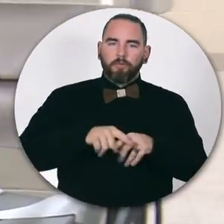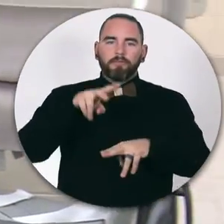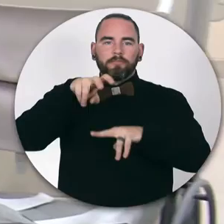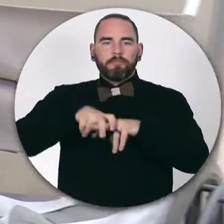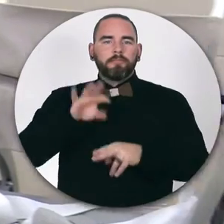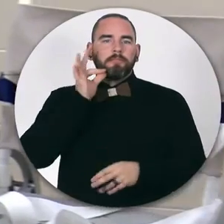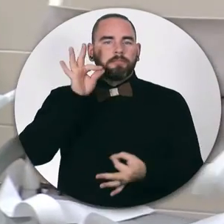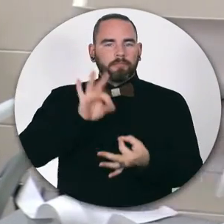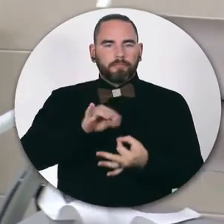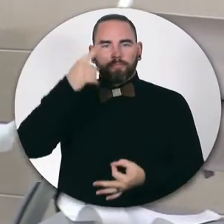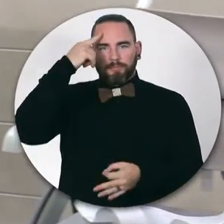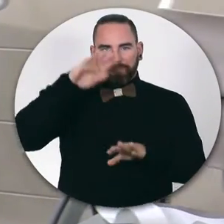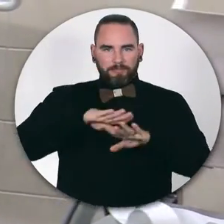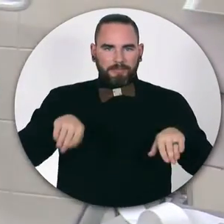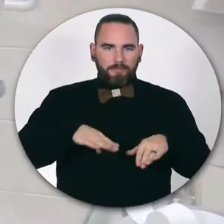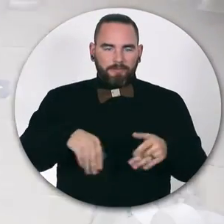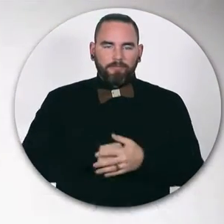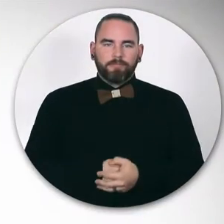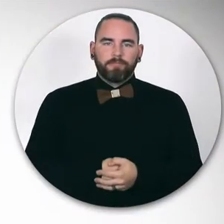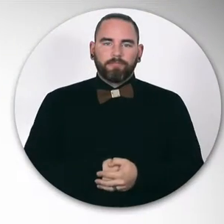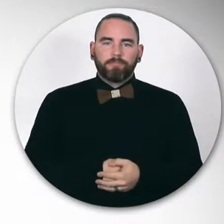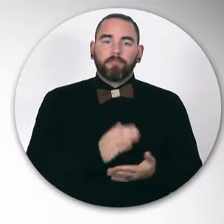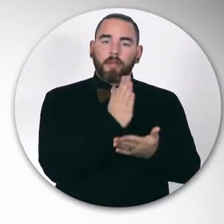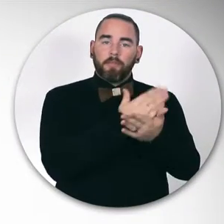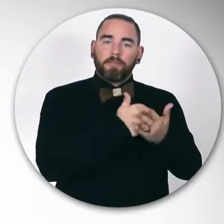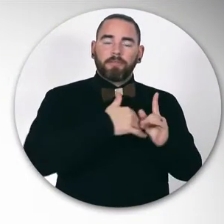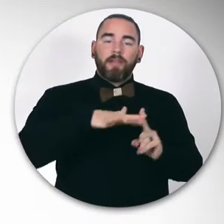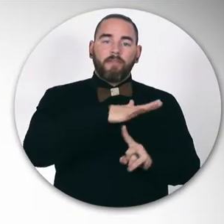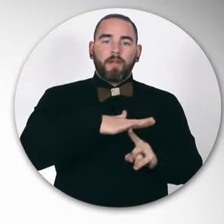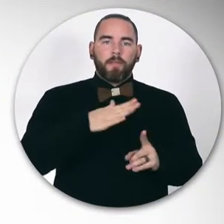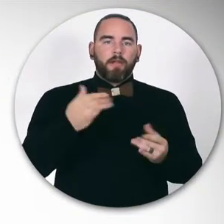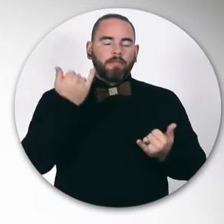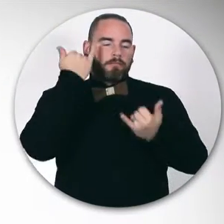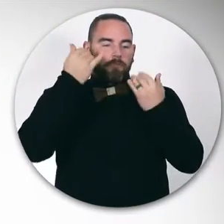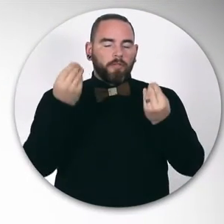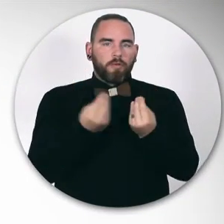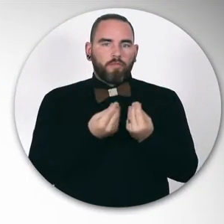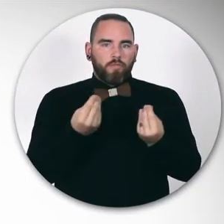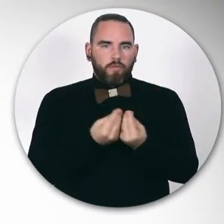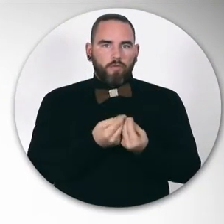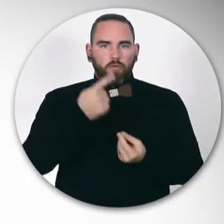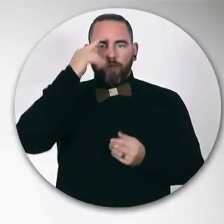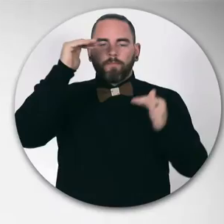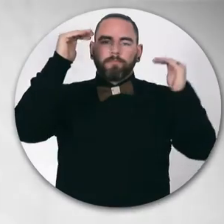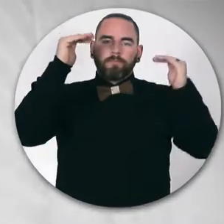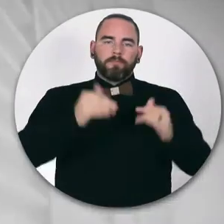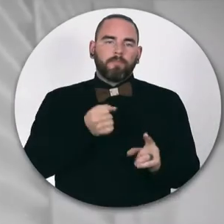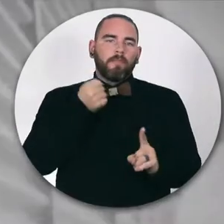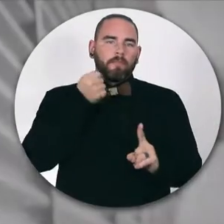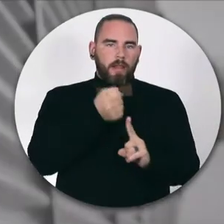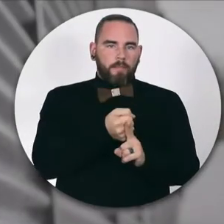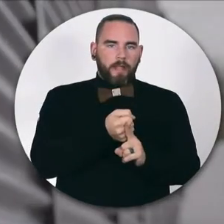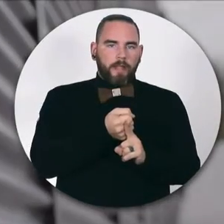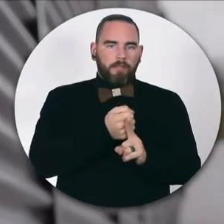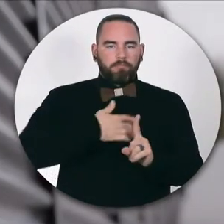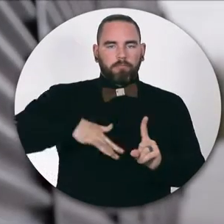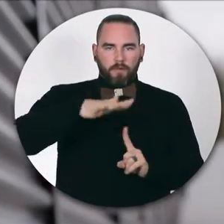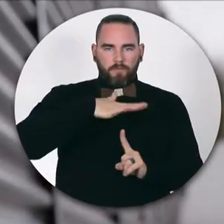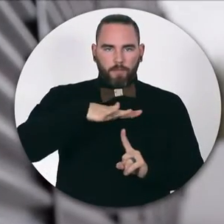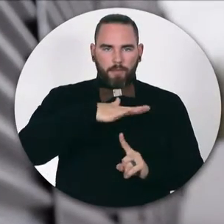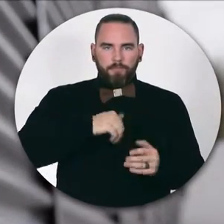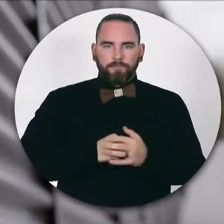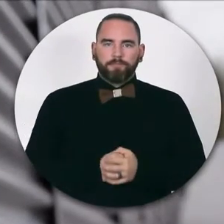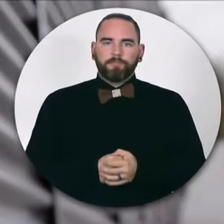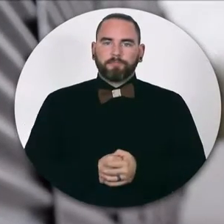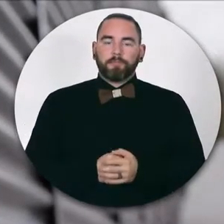aquatiques. Sur le plan environnemental, plusieurs initiatives ont été déployées pour réduire l'empreinte écologique du bâtiment.